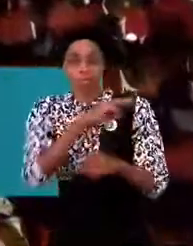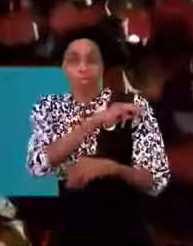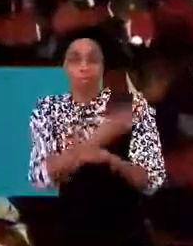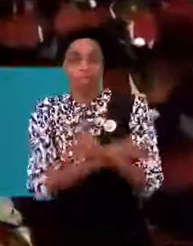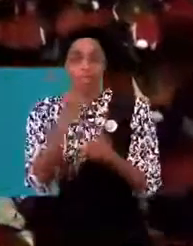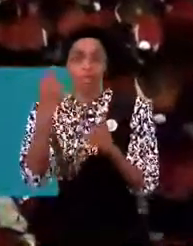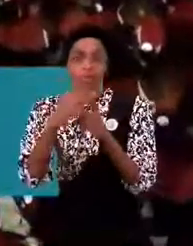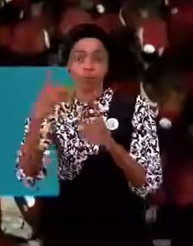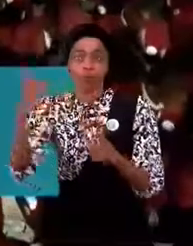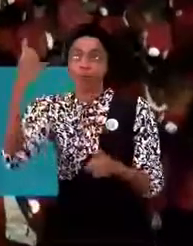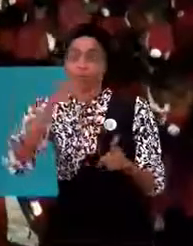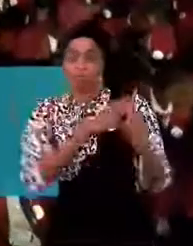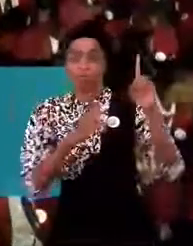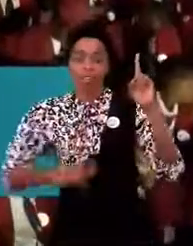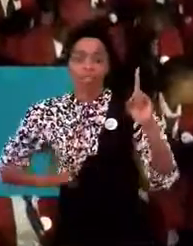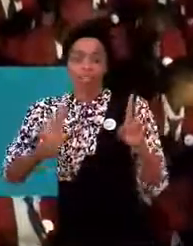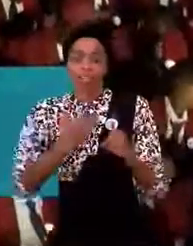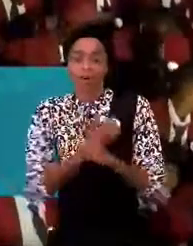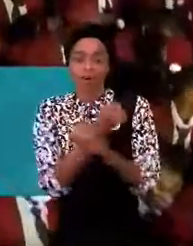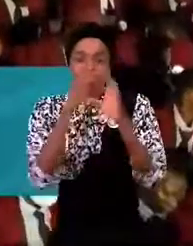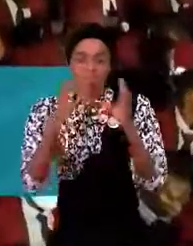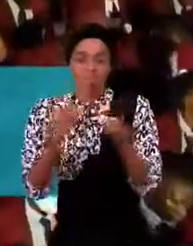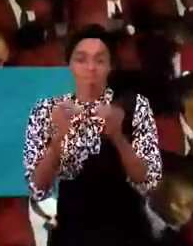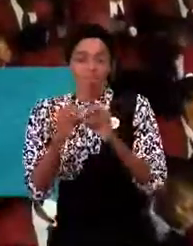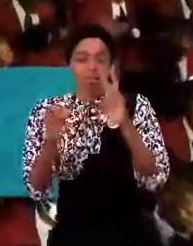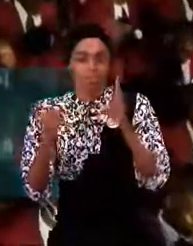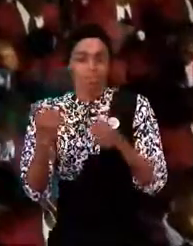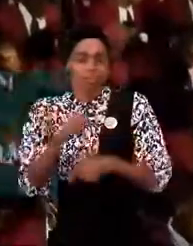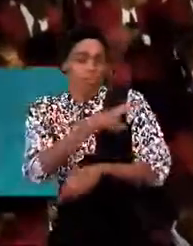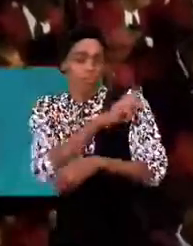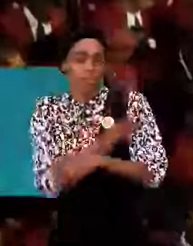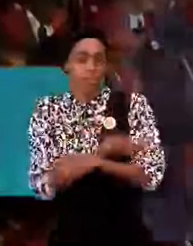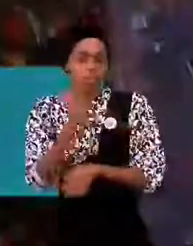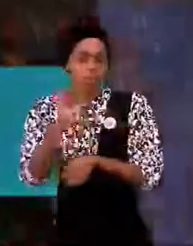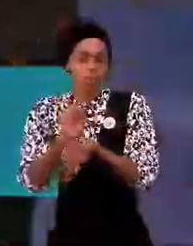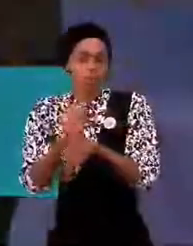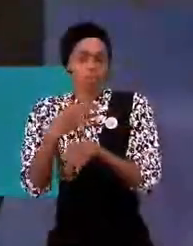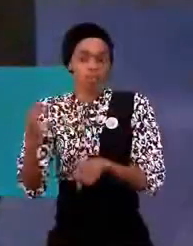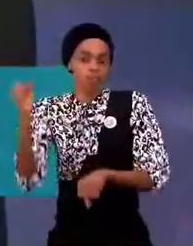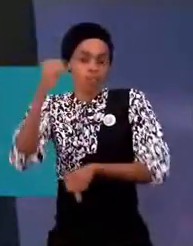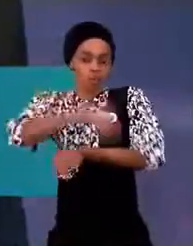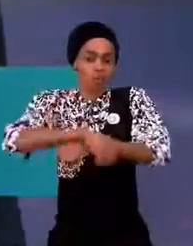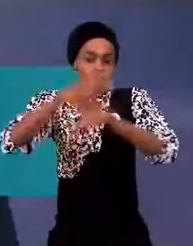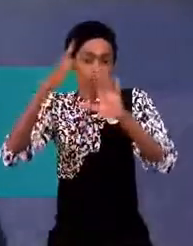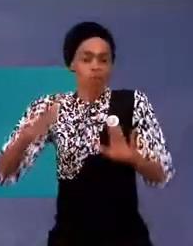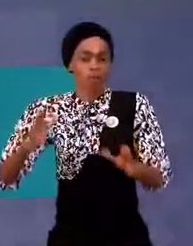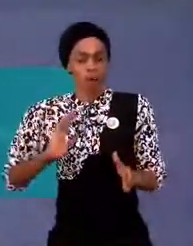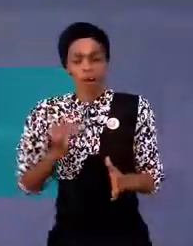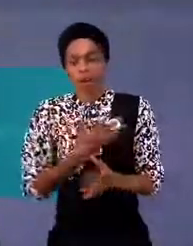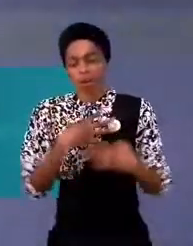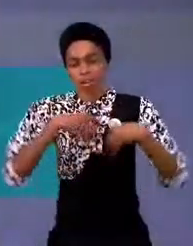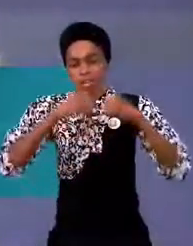œuvres du conquérant, notre guérisseur. Troisième point, les puissants prodiges du capitaine,